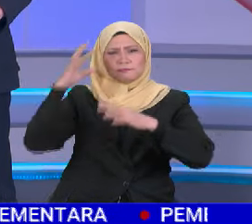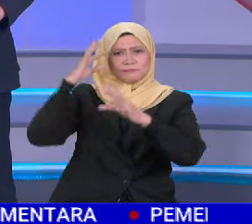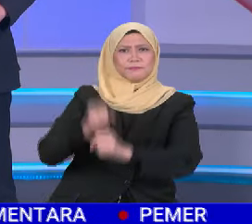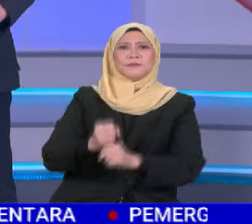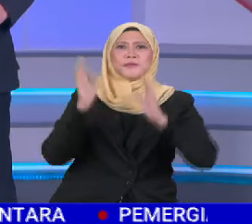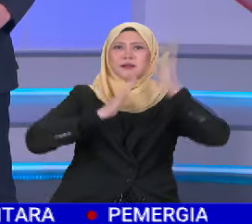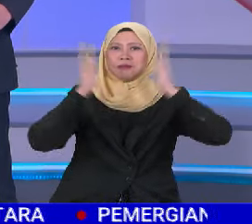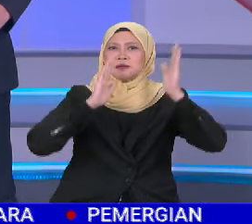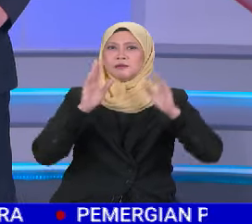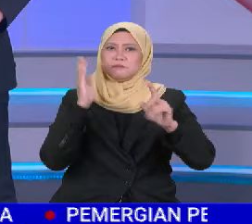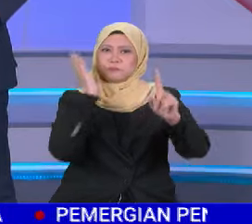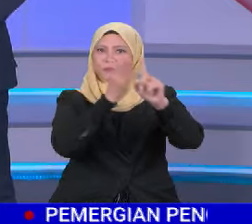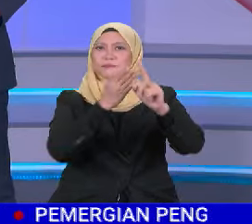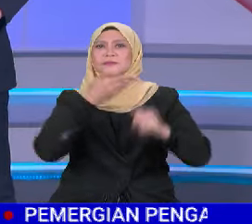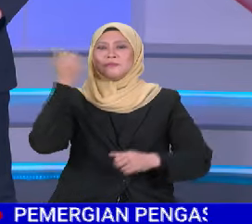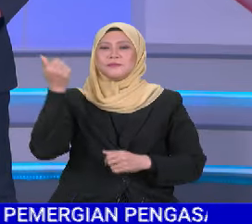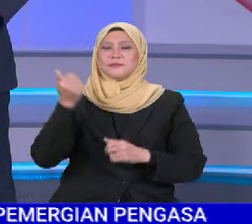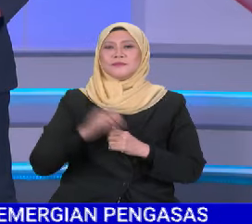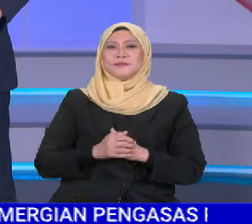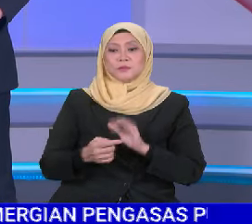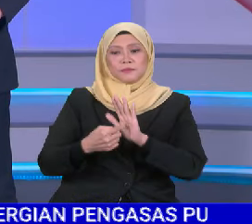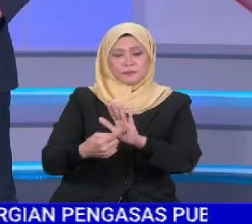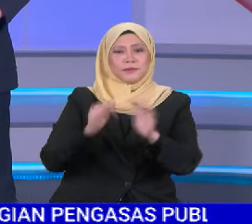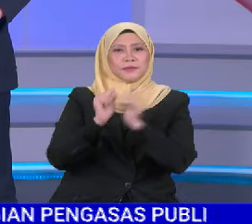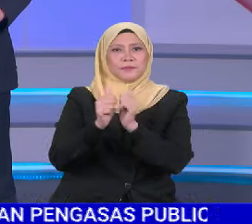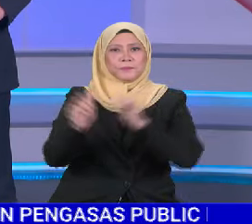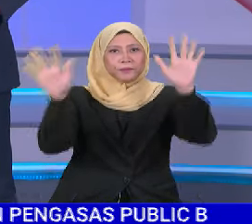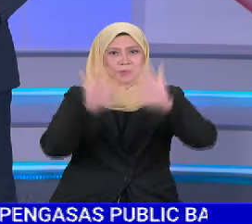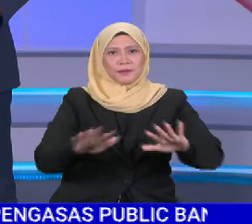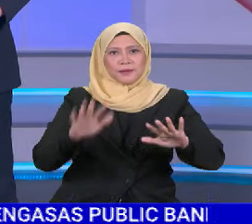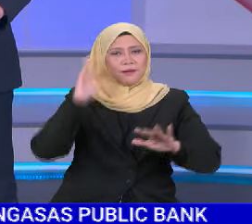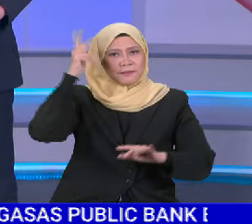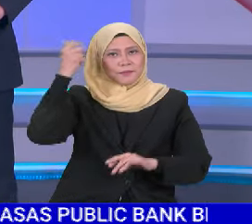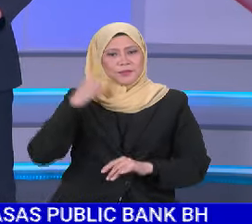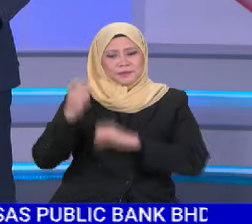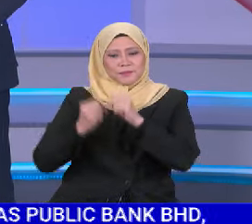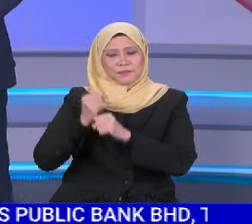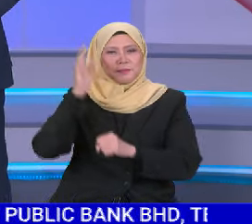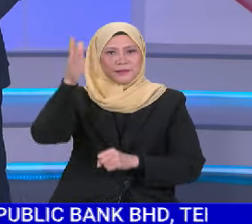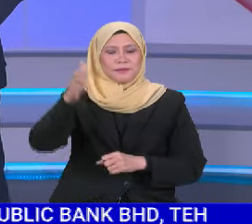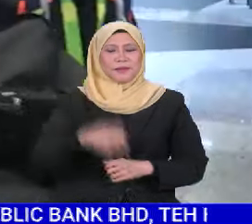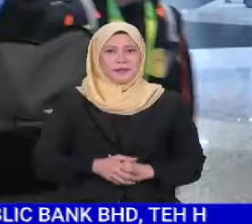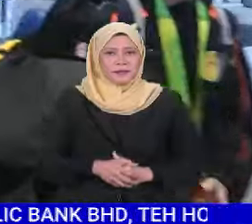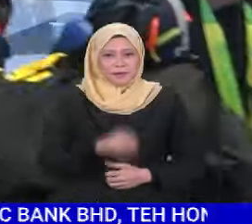berada di landasan terbaik untuk menyerah pada substansi Kamboja tahun depan